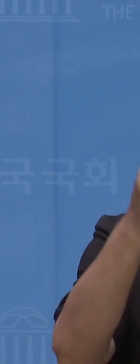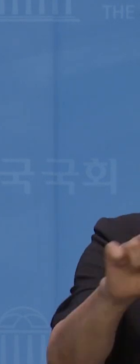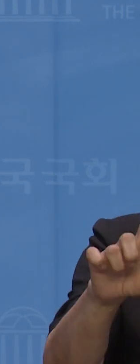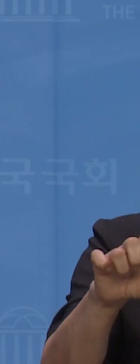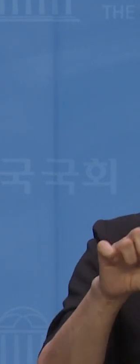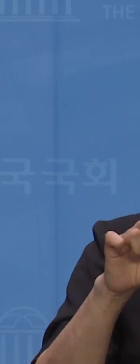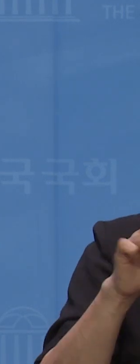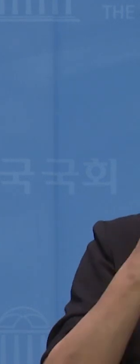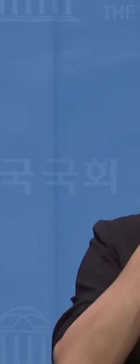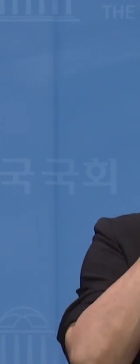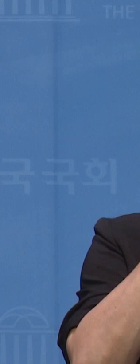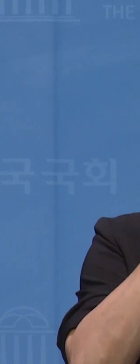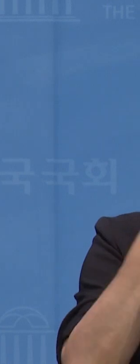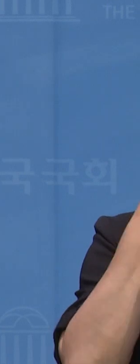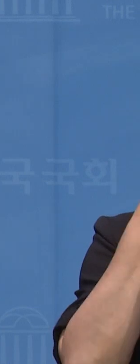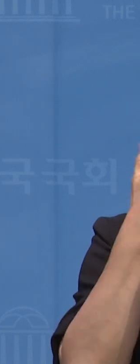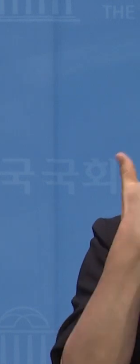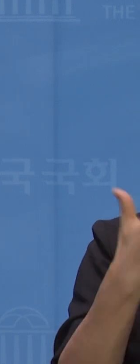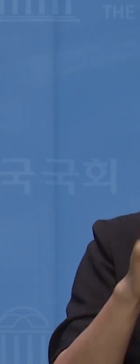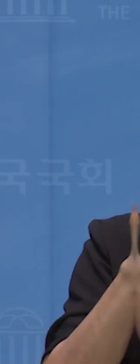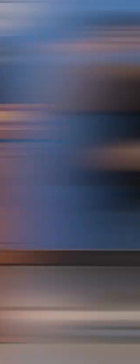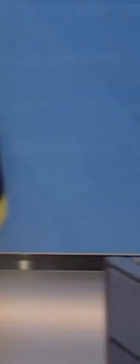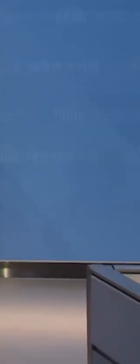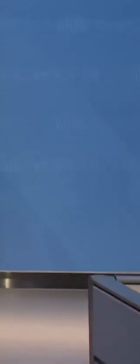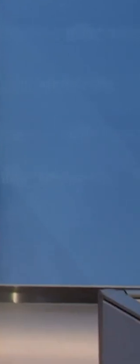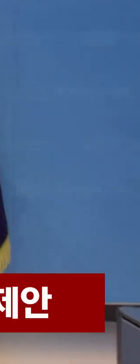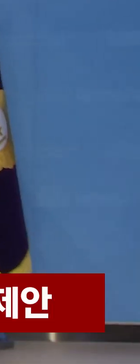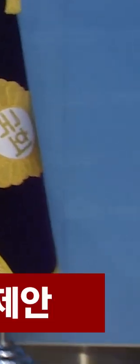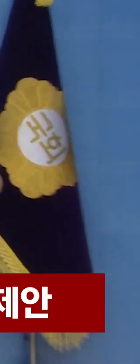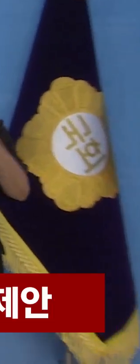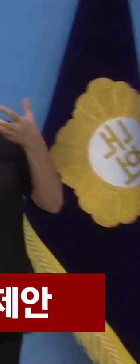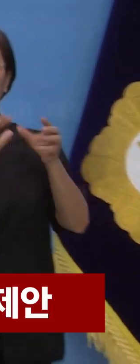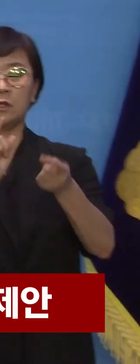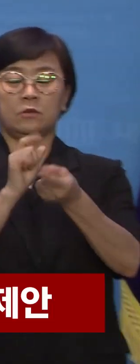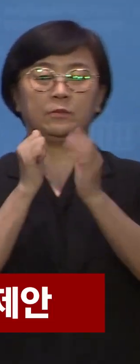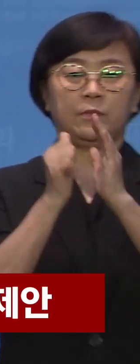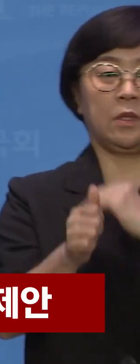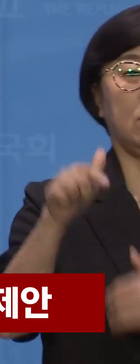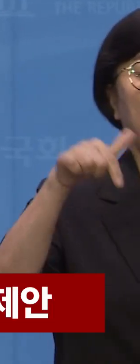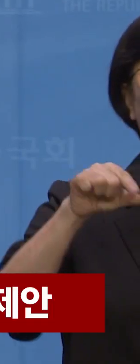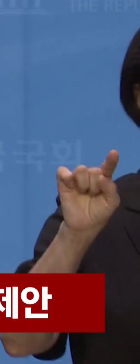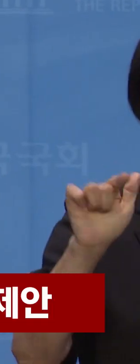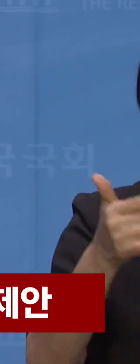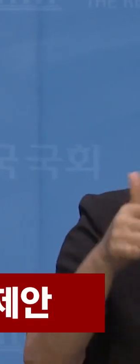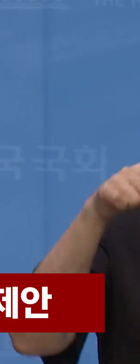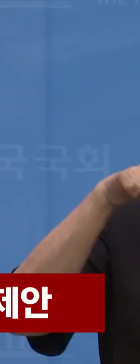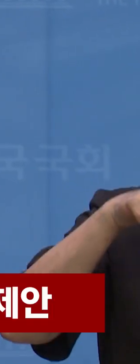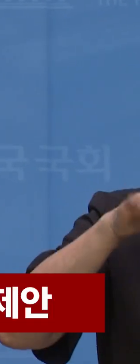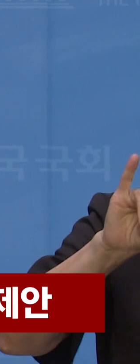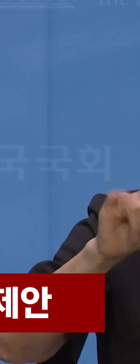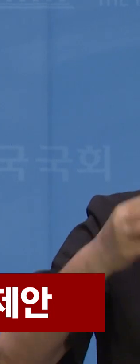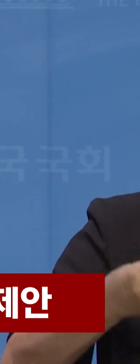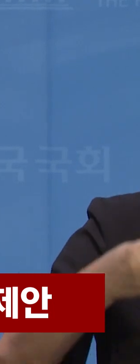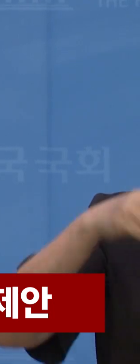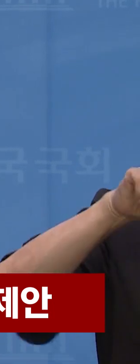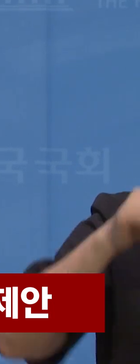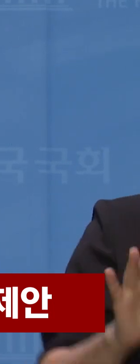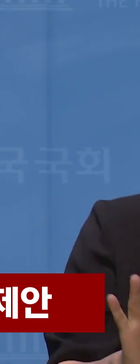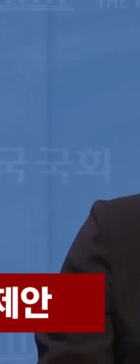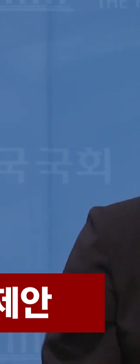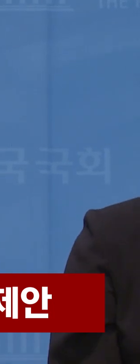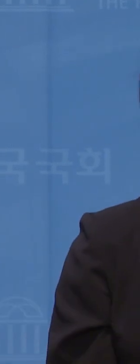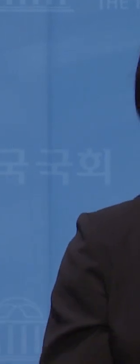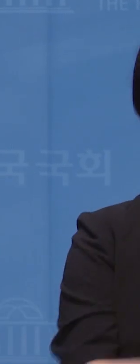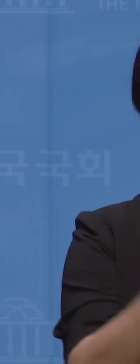받게 될 것임을 분명히 경고합니다 민주당 수석 대변인 권칠성입니다 한 건의 브리핑을 하도록 하겠습니다 대통령과